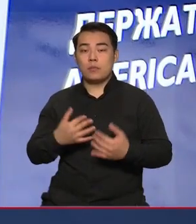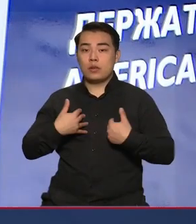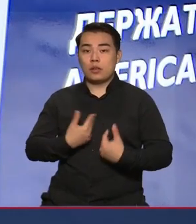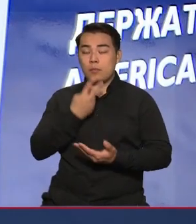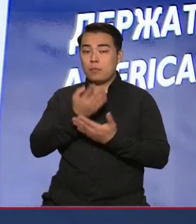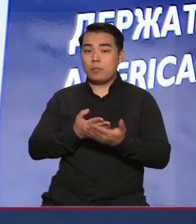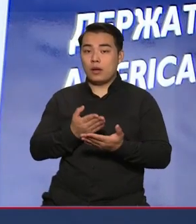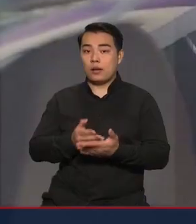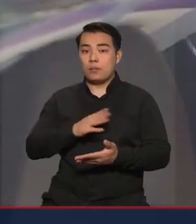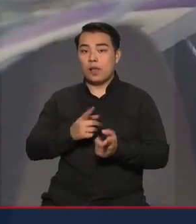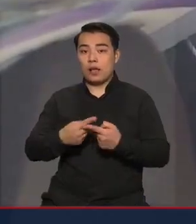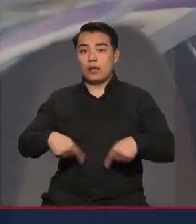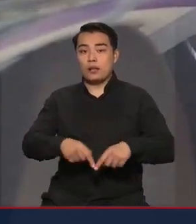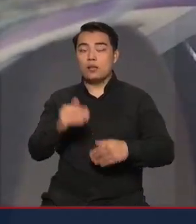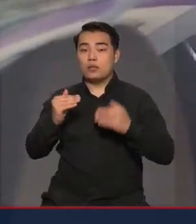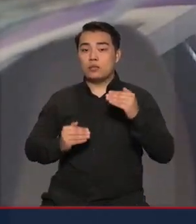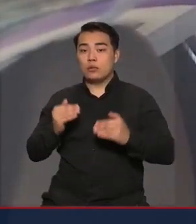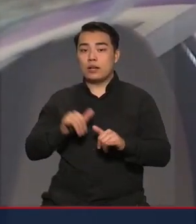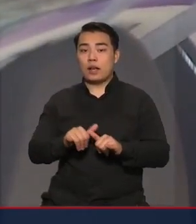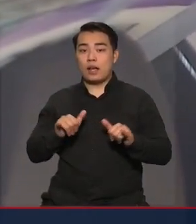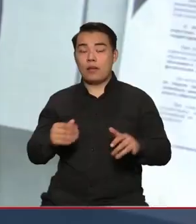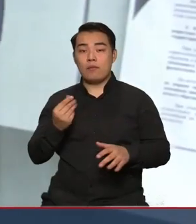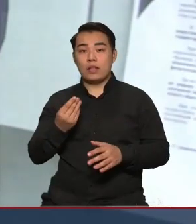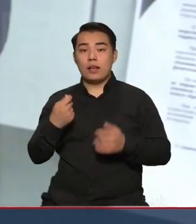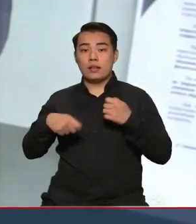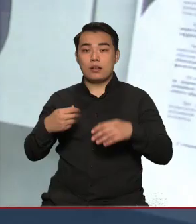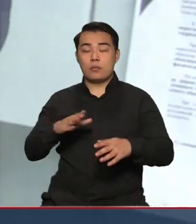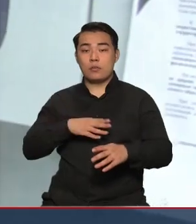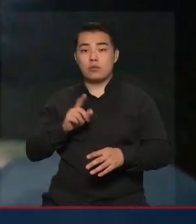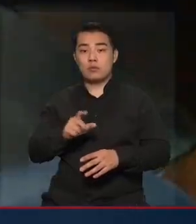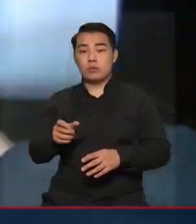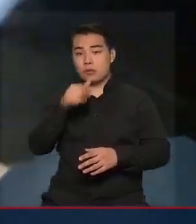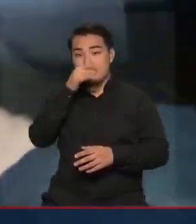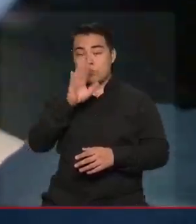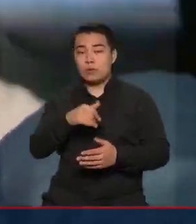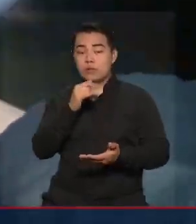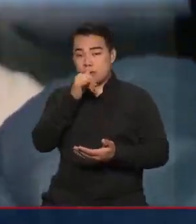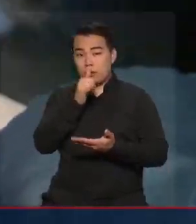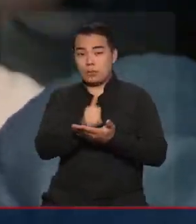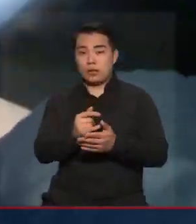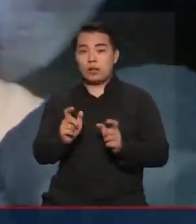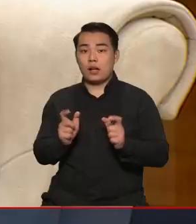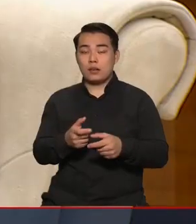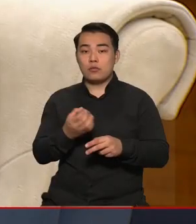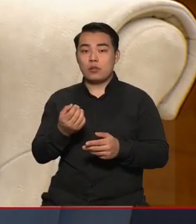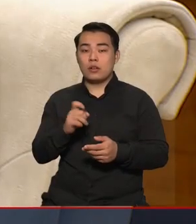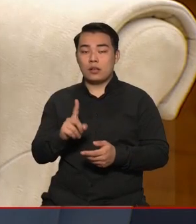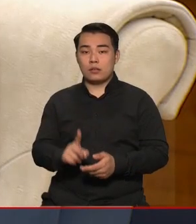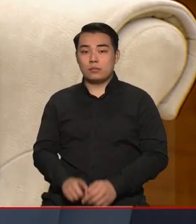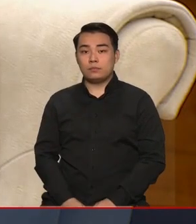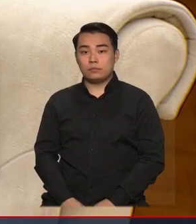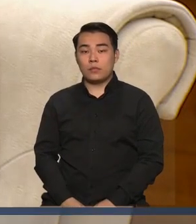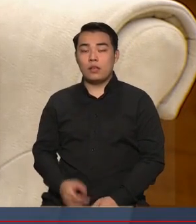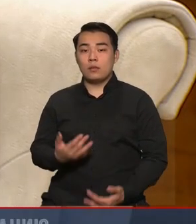факт отметили в агентстве по регулированию и развитию финансового рынка. При этом людям не могут запретить оформляться еще раз. Вместе с тем